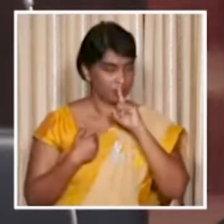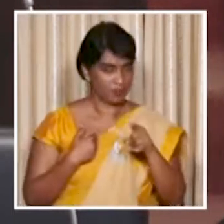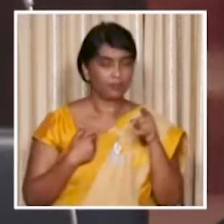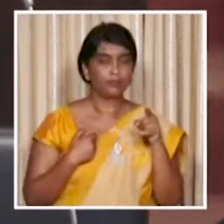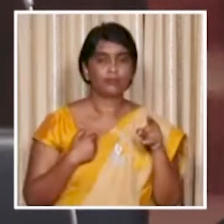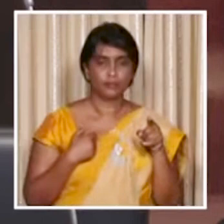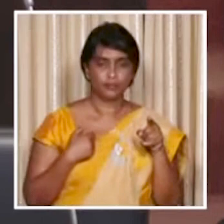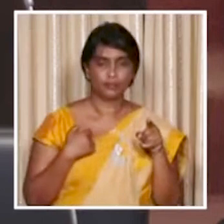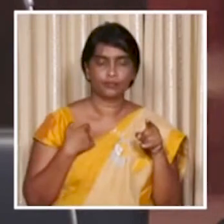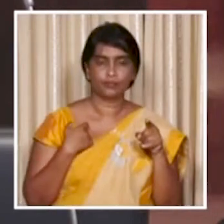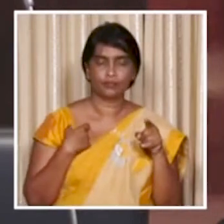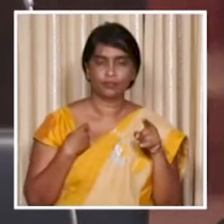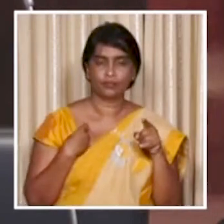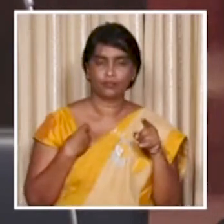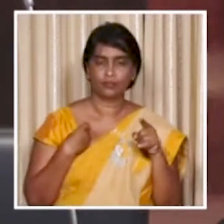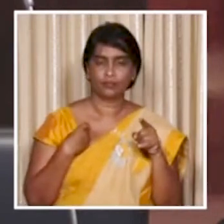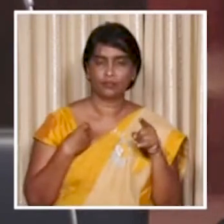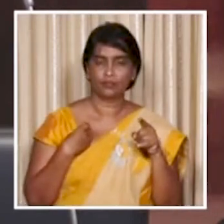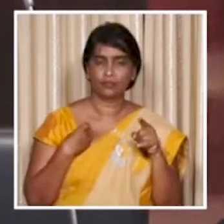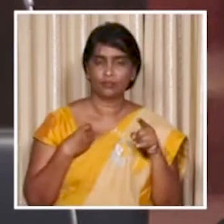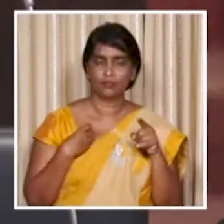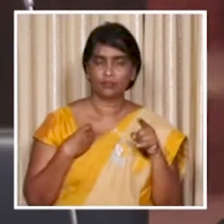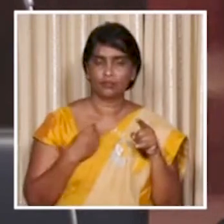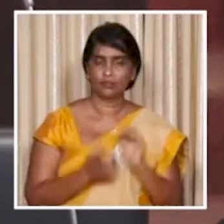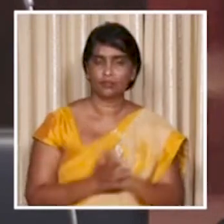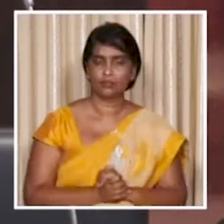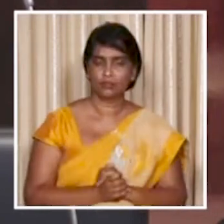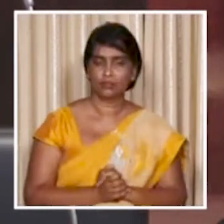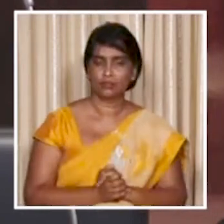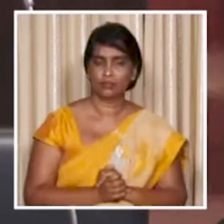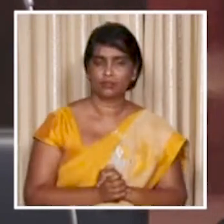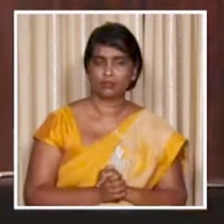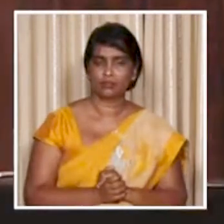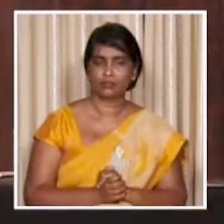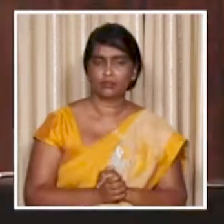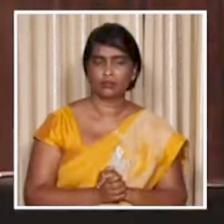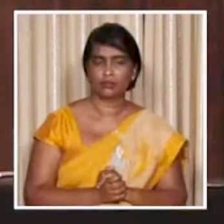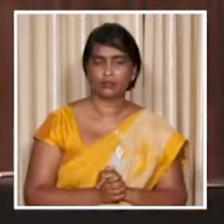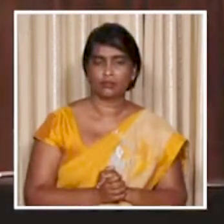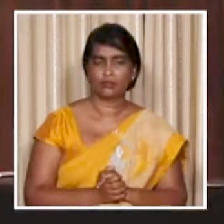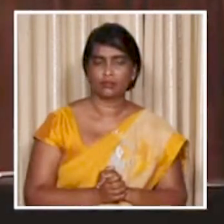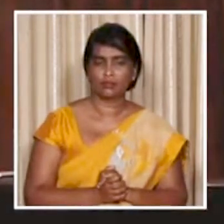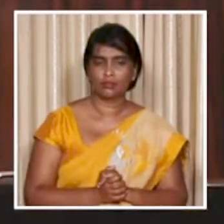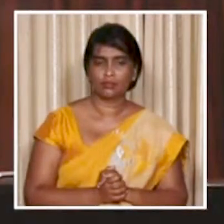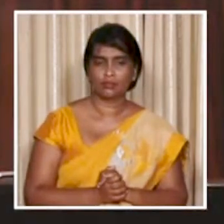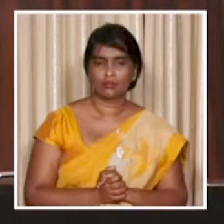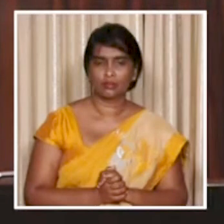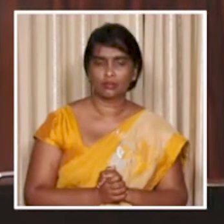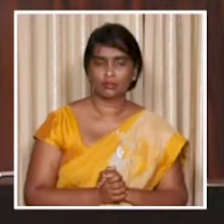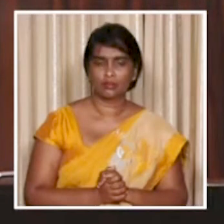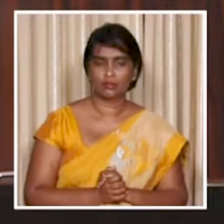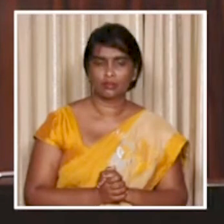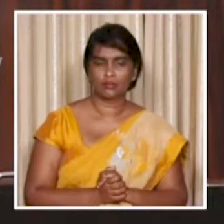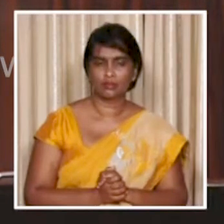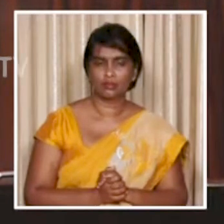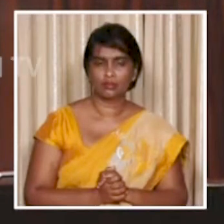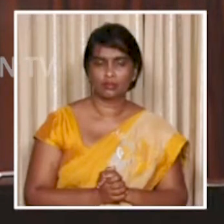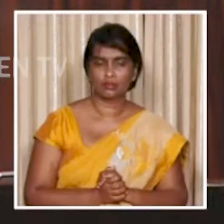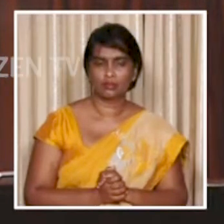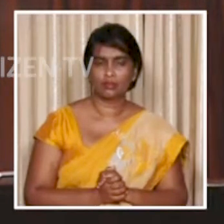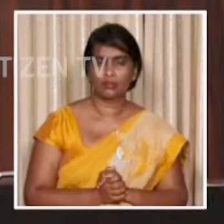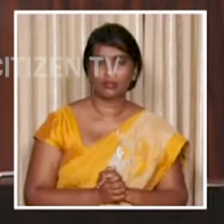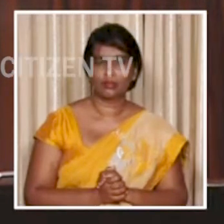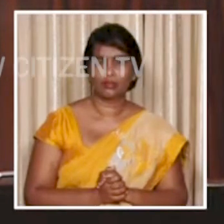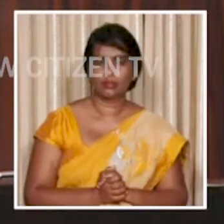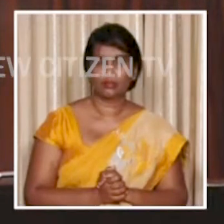ඕන මට කතා කරන්න දෙනවද? Please. මට කතා කරන්න දෙන්න. No, let me this. ඔබතුමා ඇති වෙන්නේ ප්‍රශ්න දෙක අහුවා එතුමාට උත්තර දෙන්න